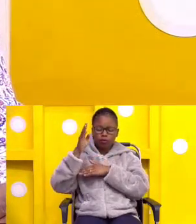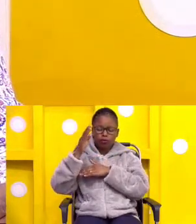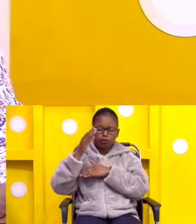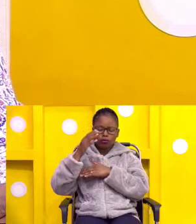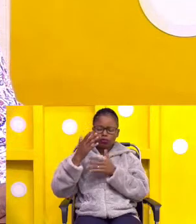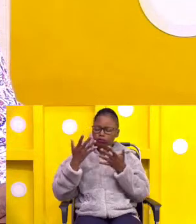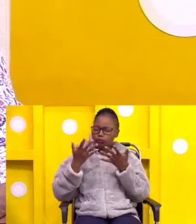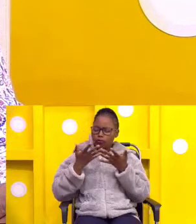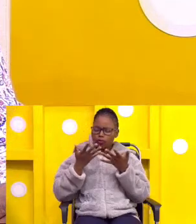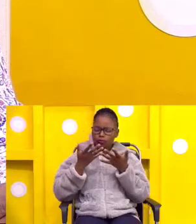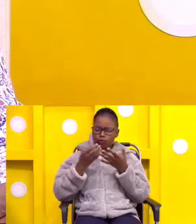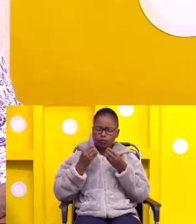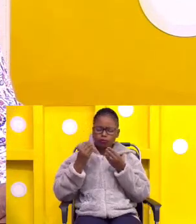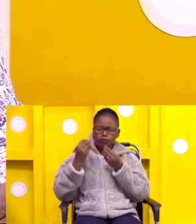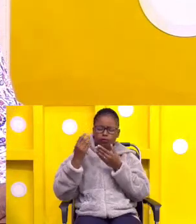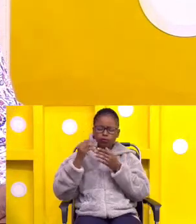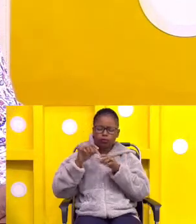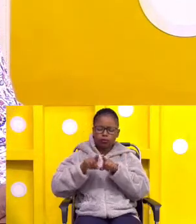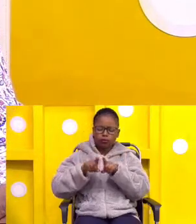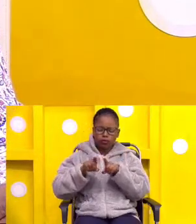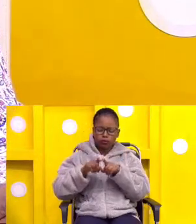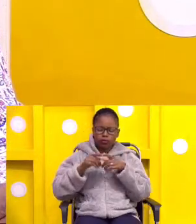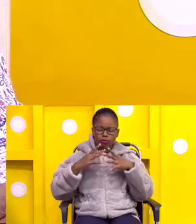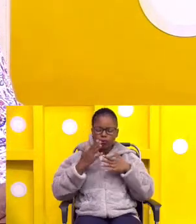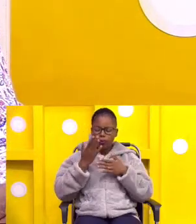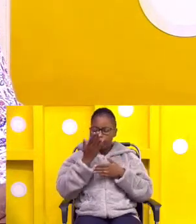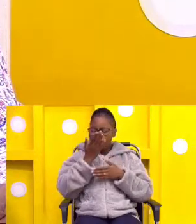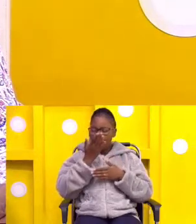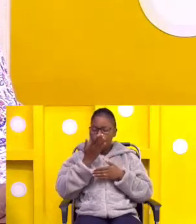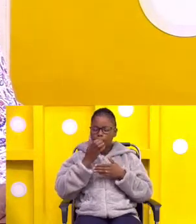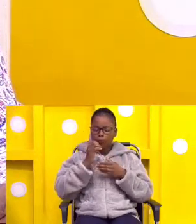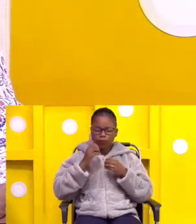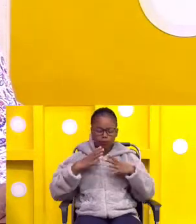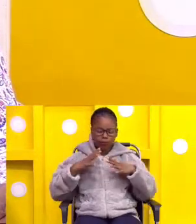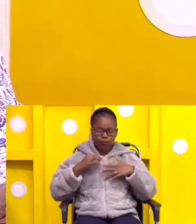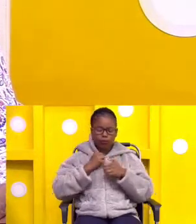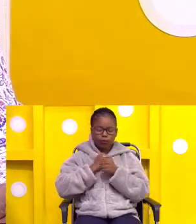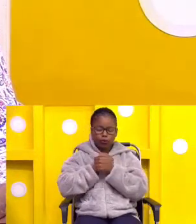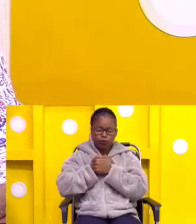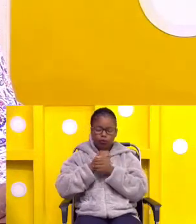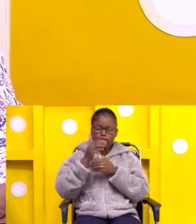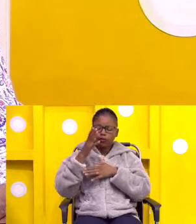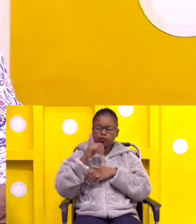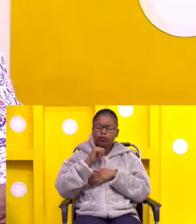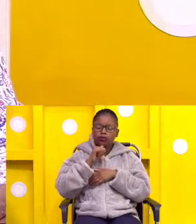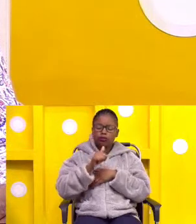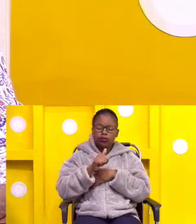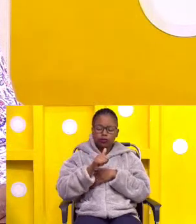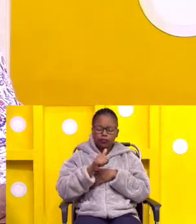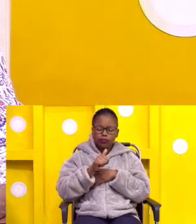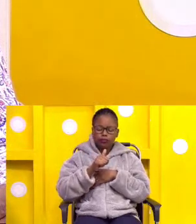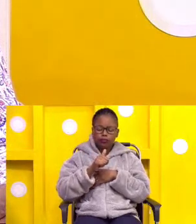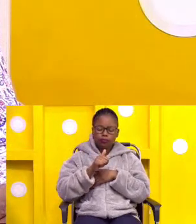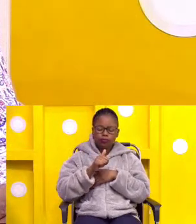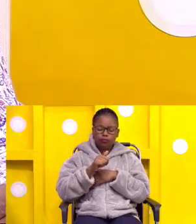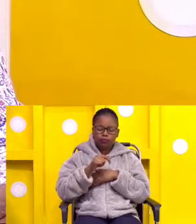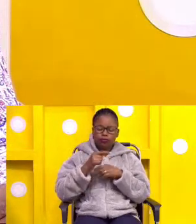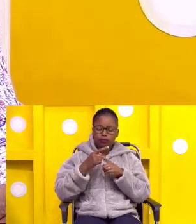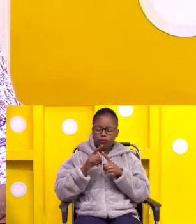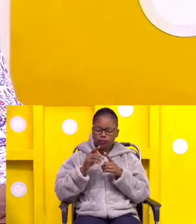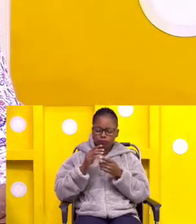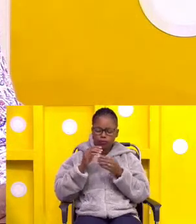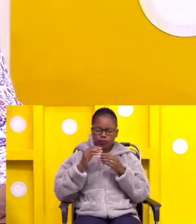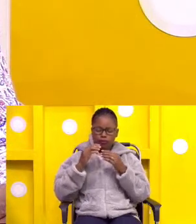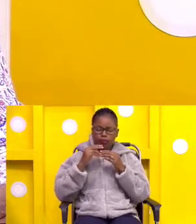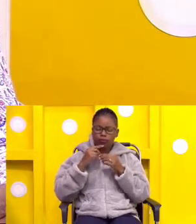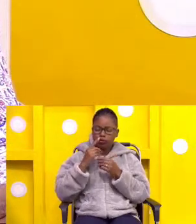kogomanitwo igomano ihana atia ne diviners na ando aria matendete Ngai. Jehova ithuĩ tũgomanĩte kuga wĩ mwagĩrĩru